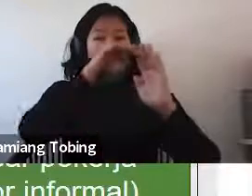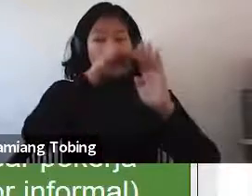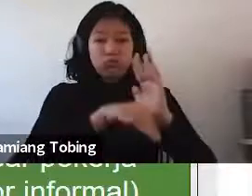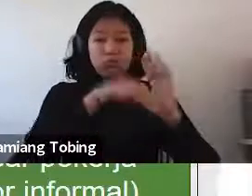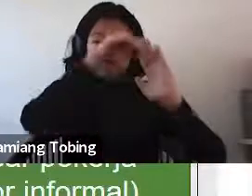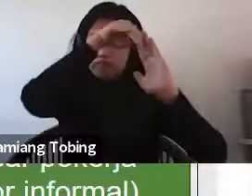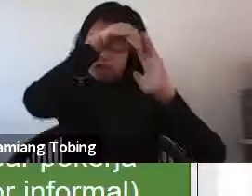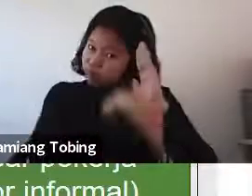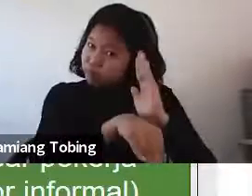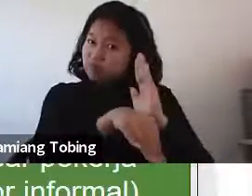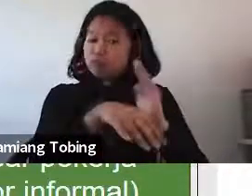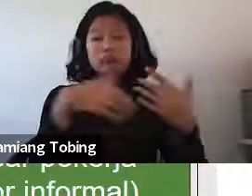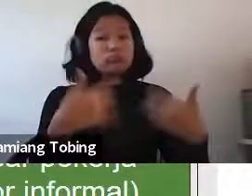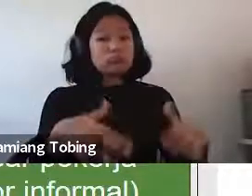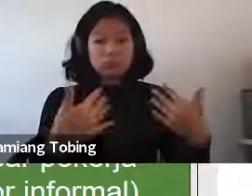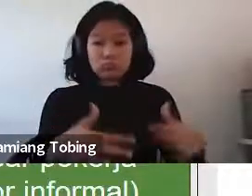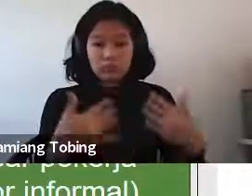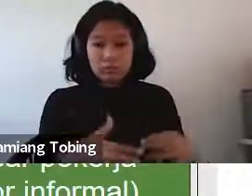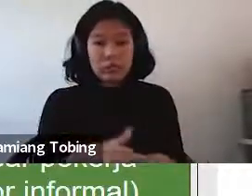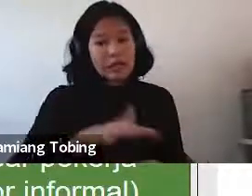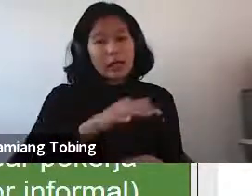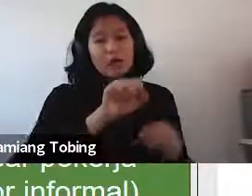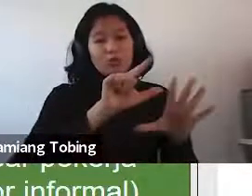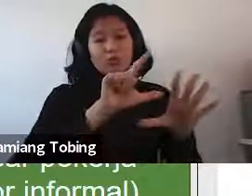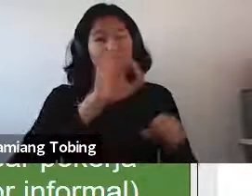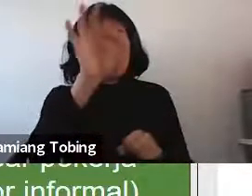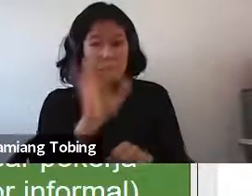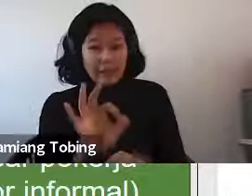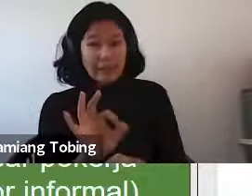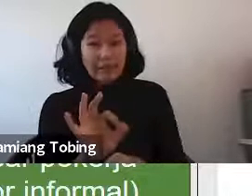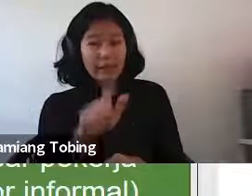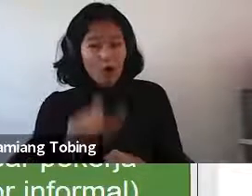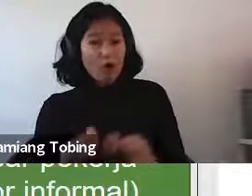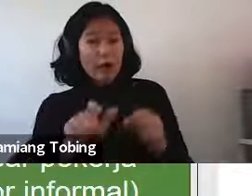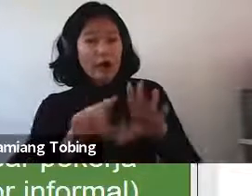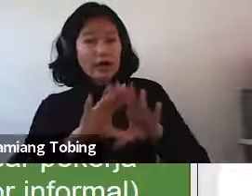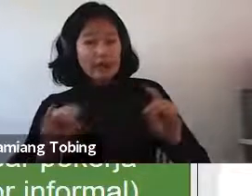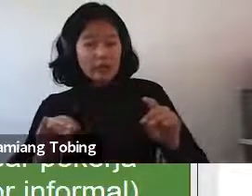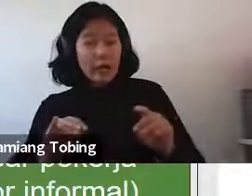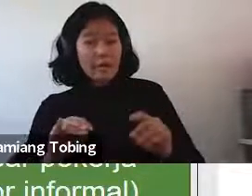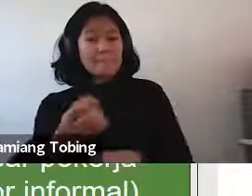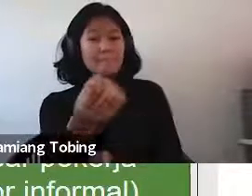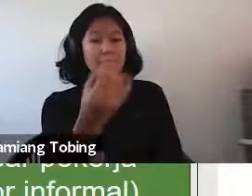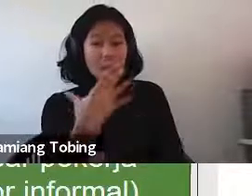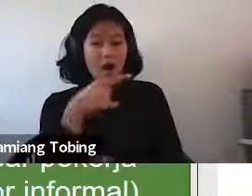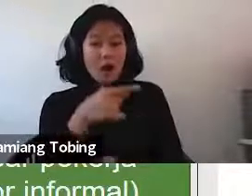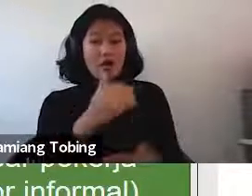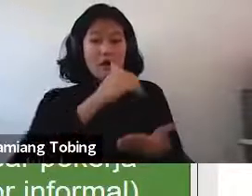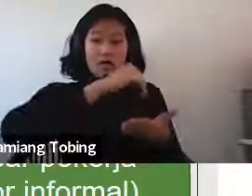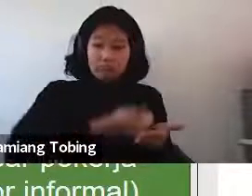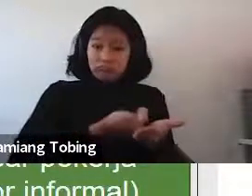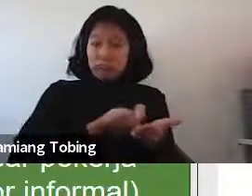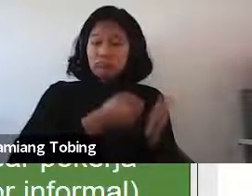ya. Jadi sekitar 70% dari pekerja mengatakan bahwa pendapatan mereka